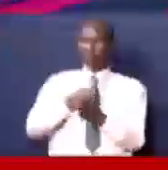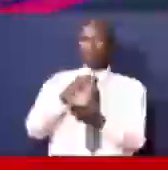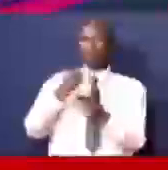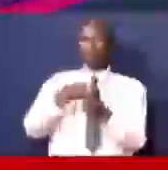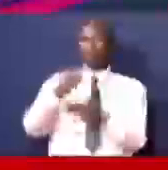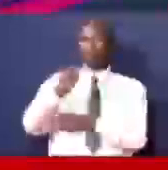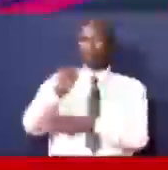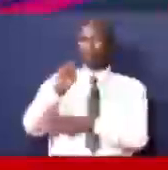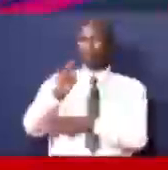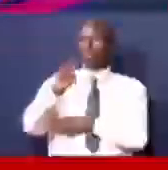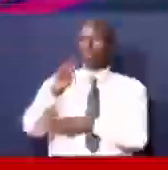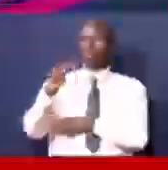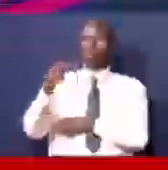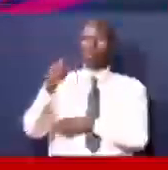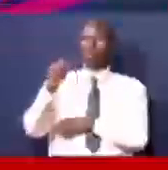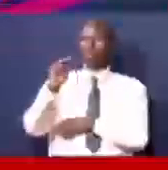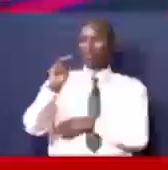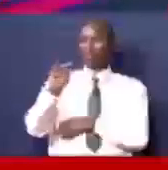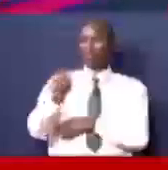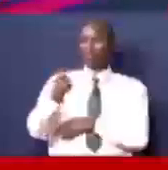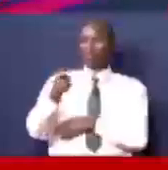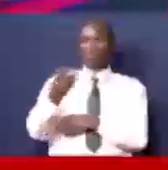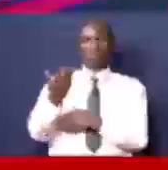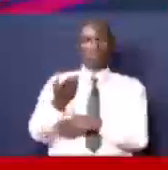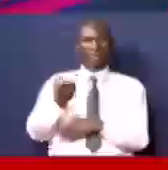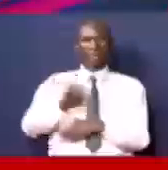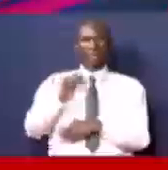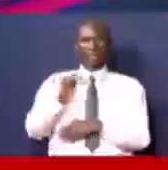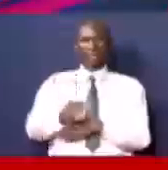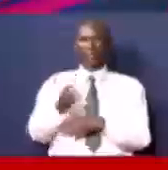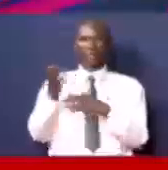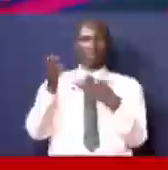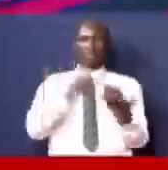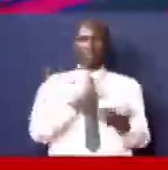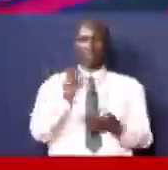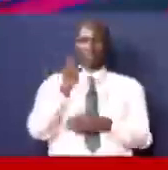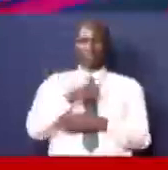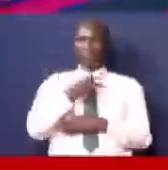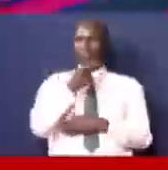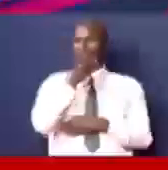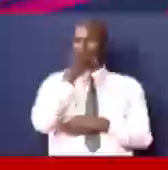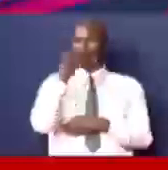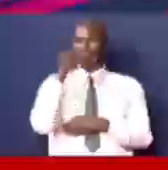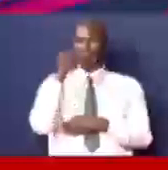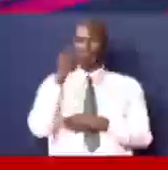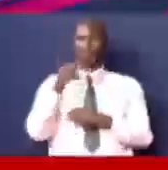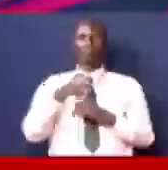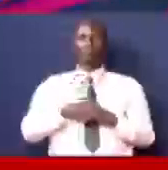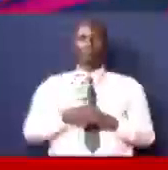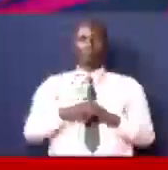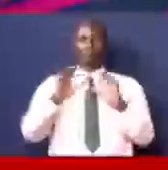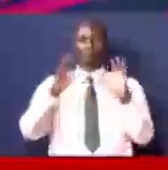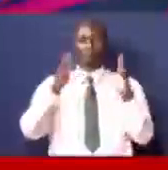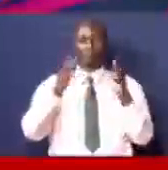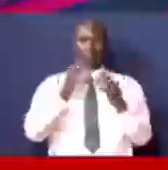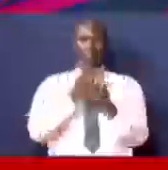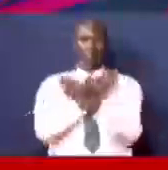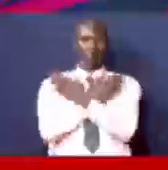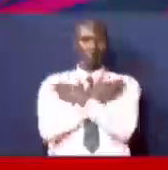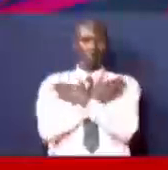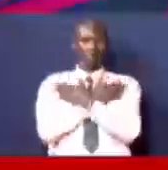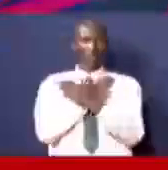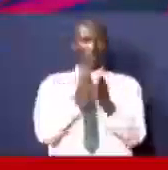Mudhamandu yetu na wake kwethe wa naviki ya kwethe wa ayasi ya mwetu wake. Na hindi Kalonzo ni wabiki ya kwethe wa haikadhi ya unyanya wake